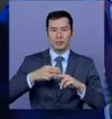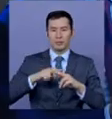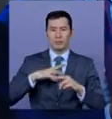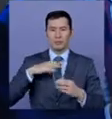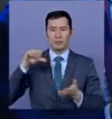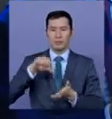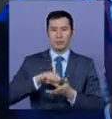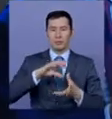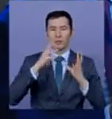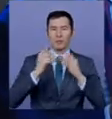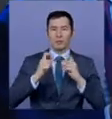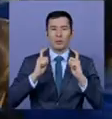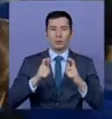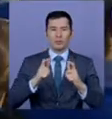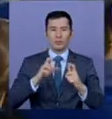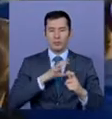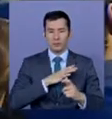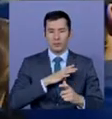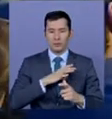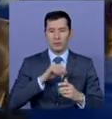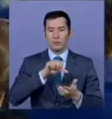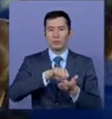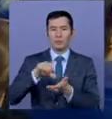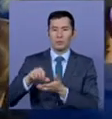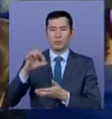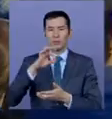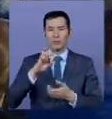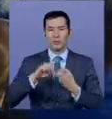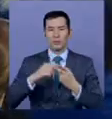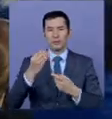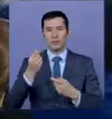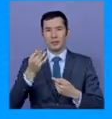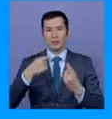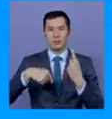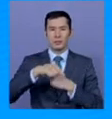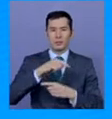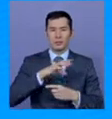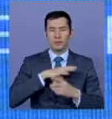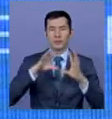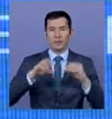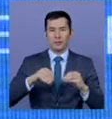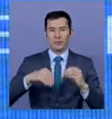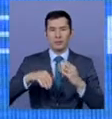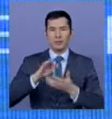бойынша қорытынды есеп оқып, жиынға қатысушыларға қаржылық тұрақтылық пен кәсіби табыс тіледі.